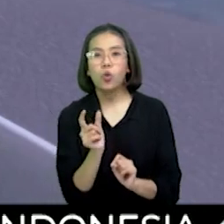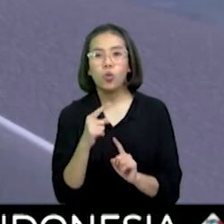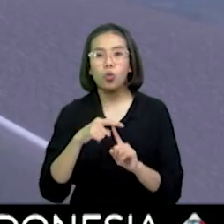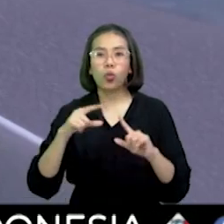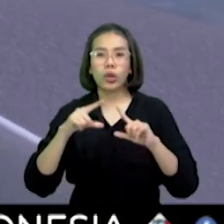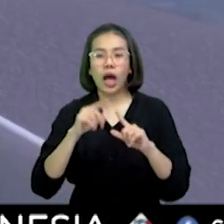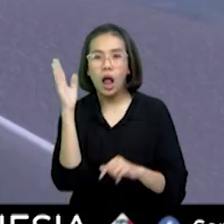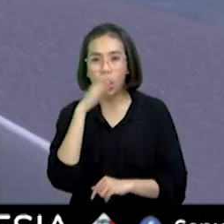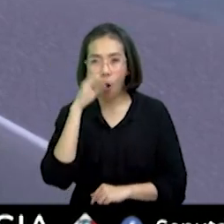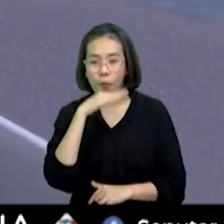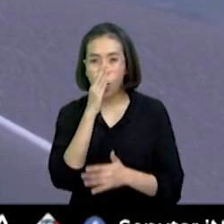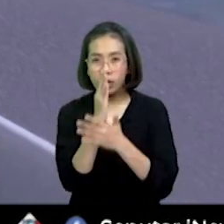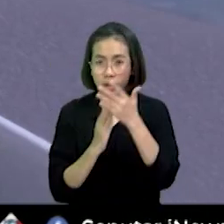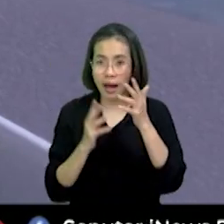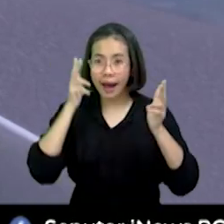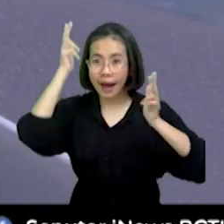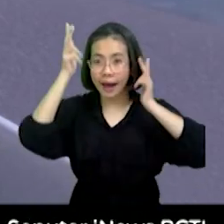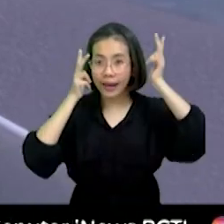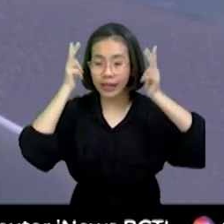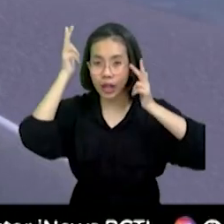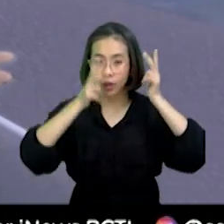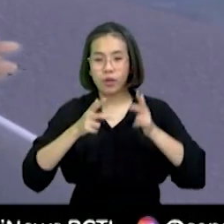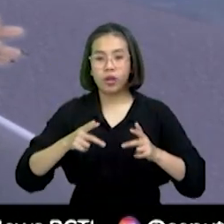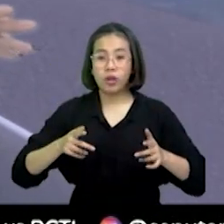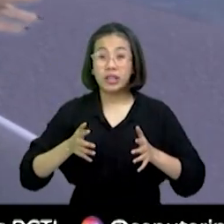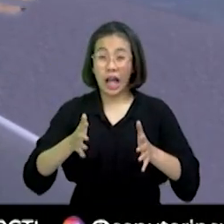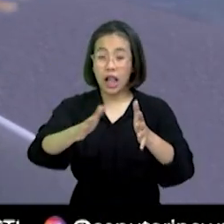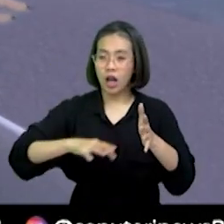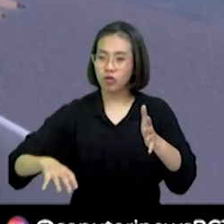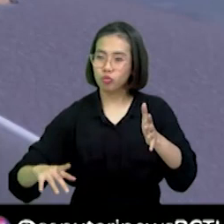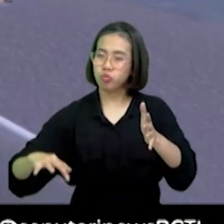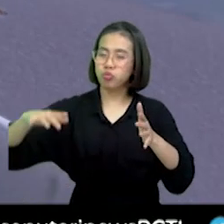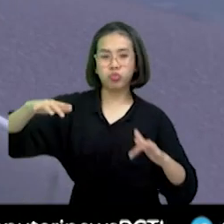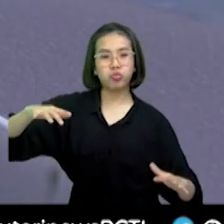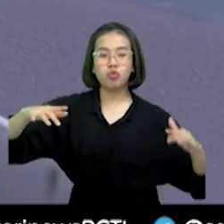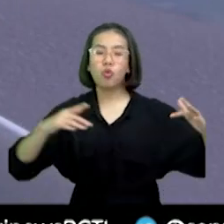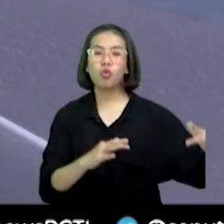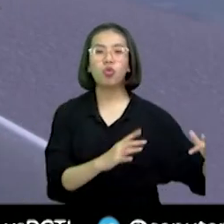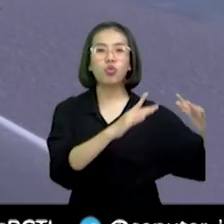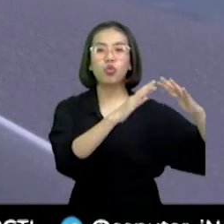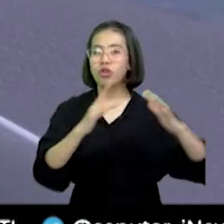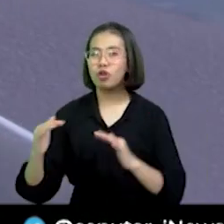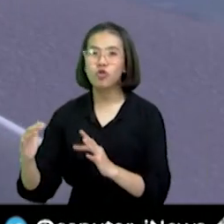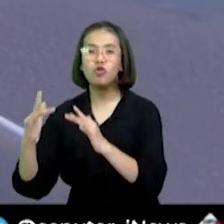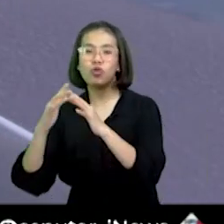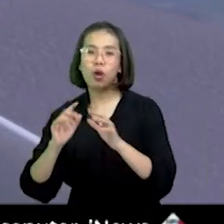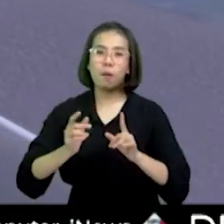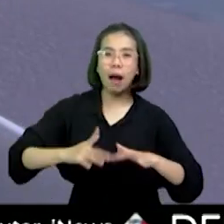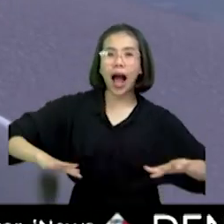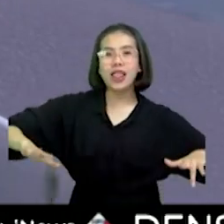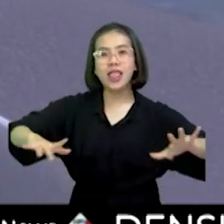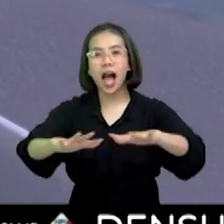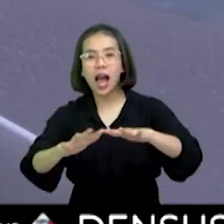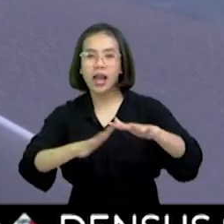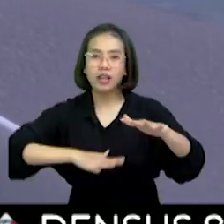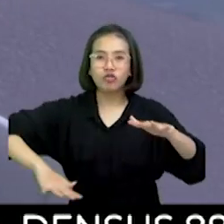Tengah, Nusa Tenggara Barat. Diapit oleh pegunungan yang luar biasa cantik serta pantai-pantai, sirkuit internasional